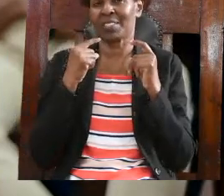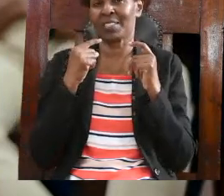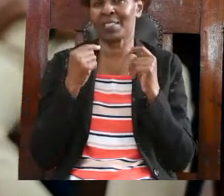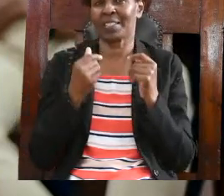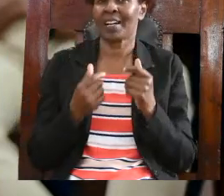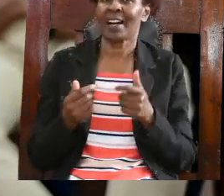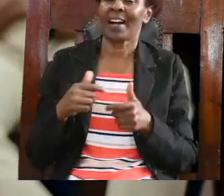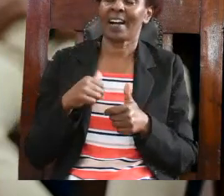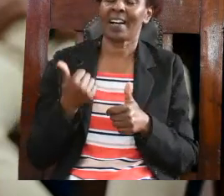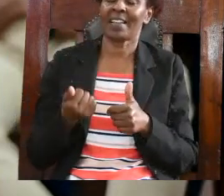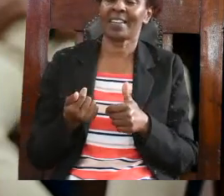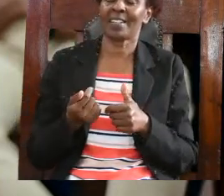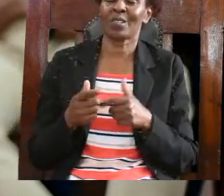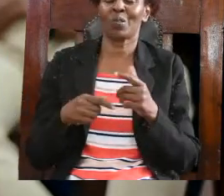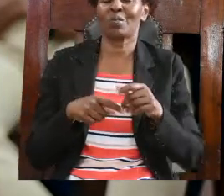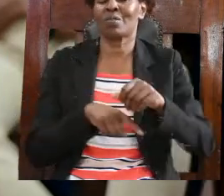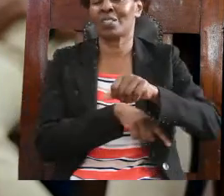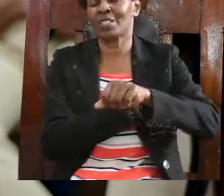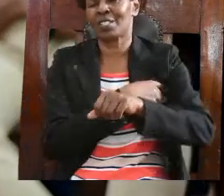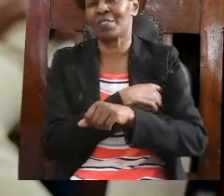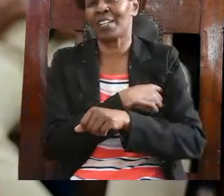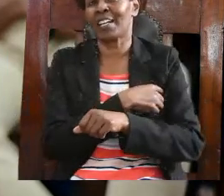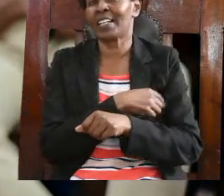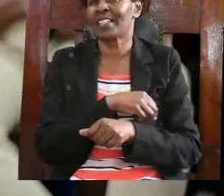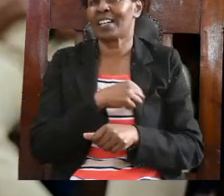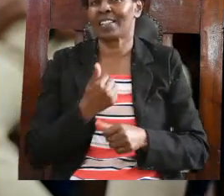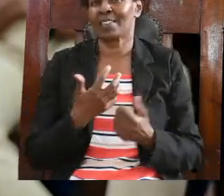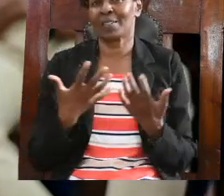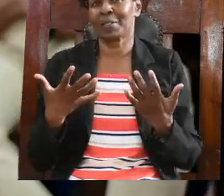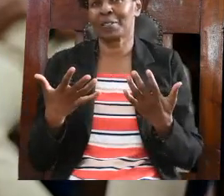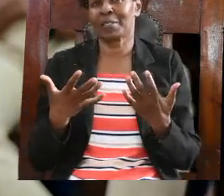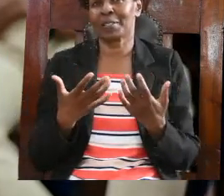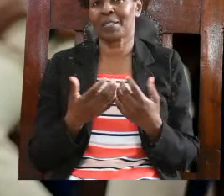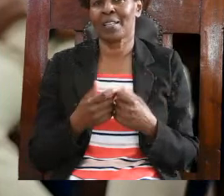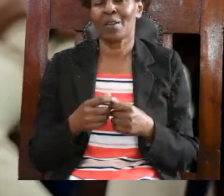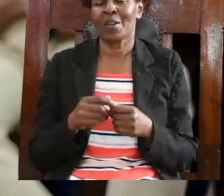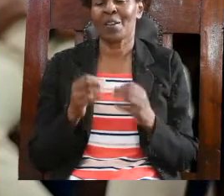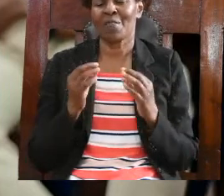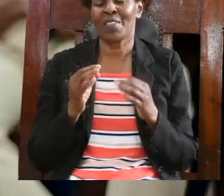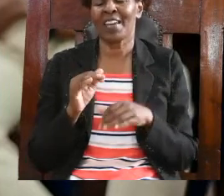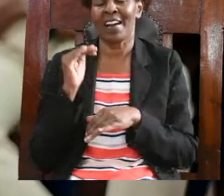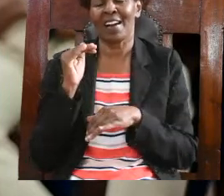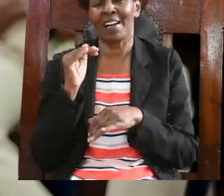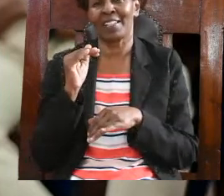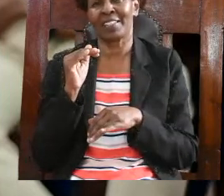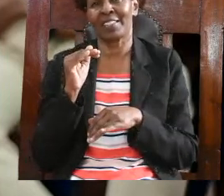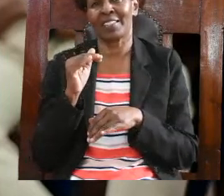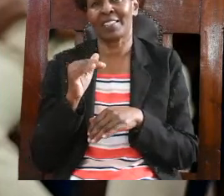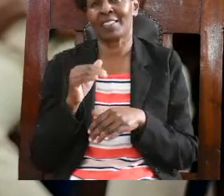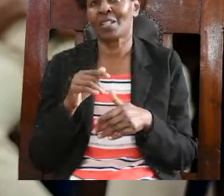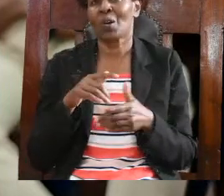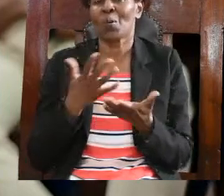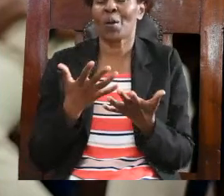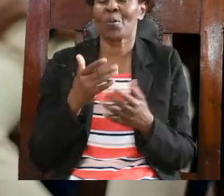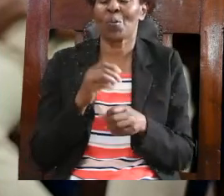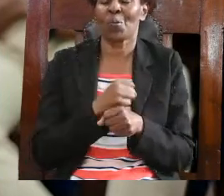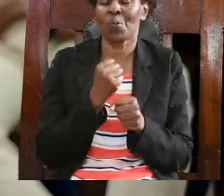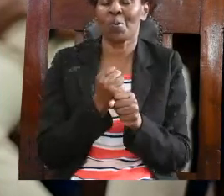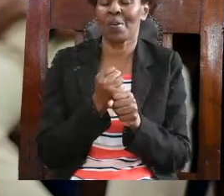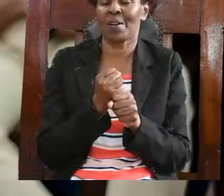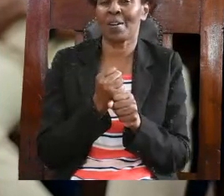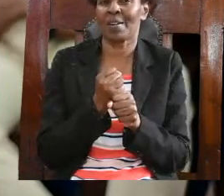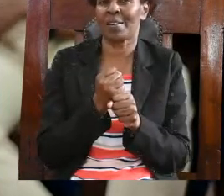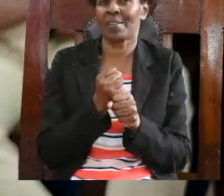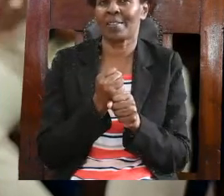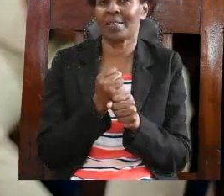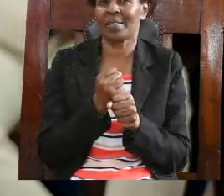wengine wanaenda kwa chief, na mambo mengine kama yale, wakiulizwa pengine kule wanafanya kazi,